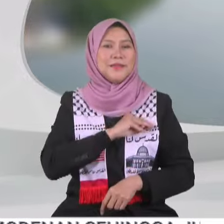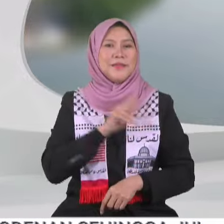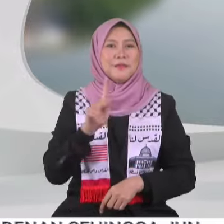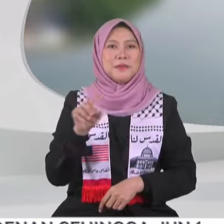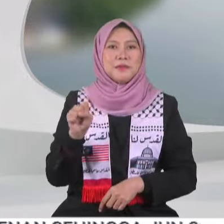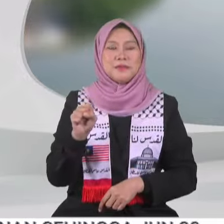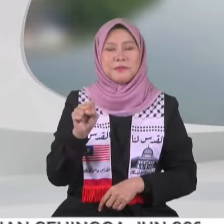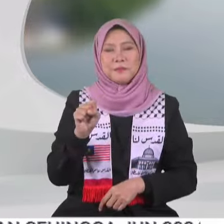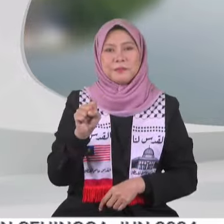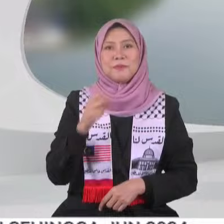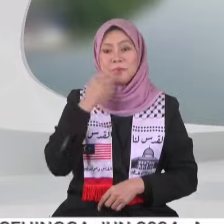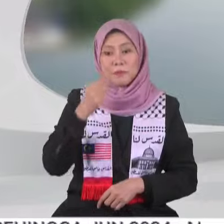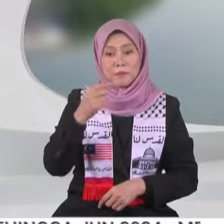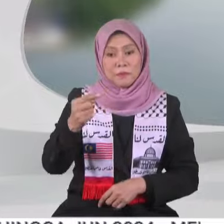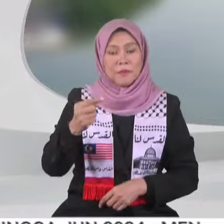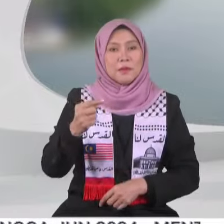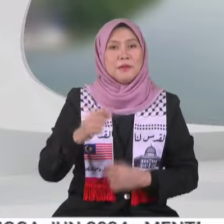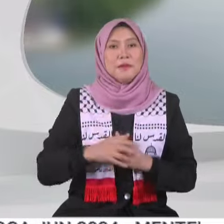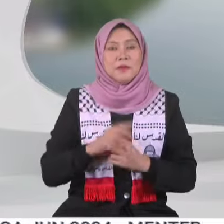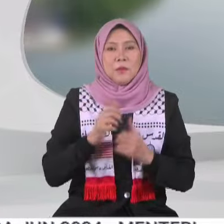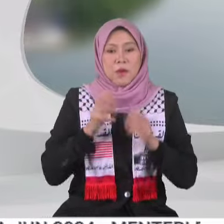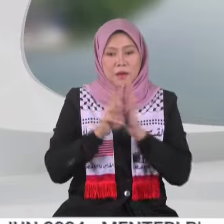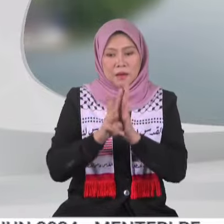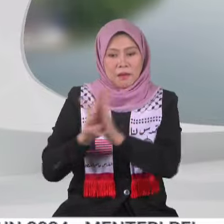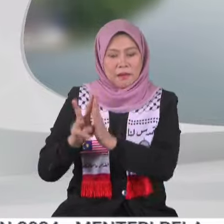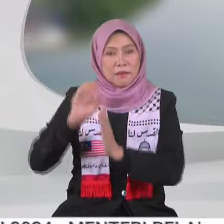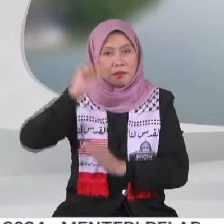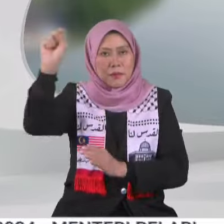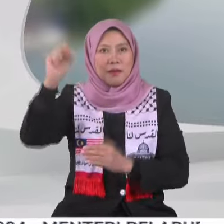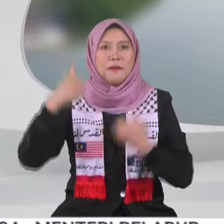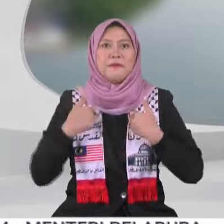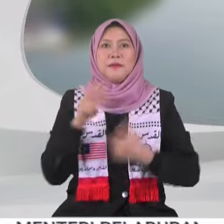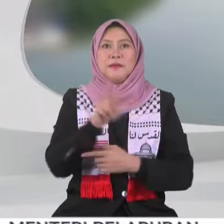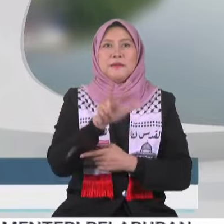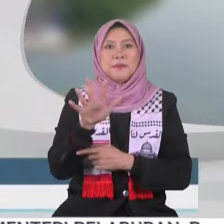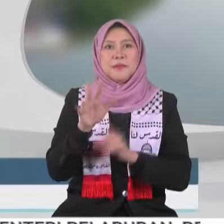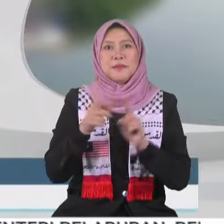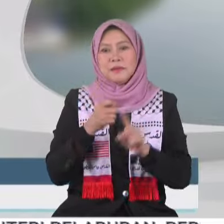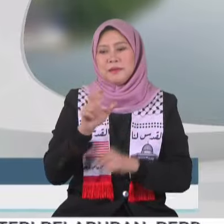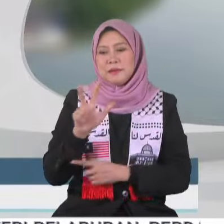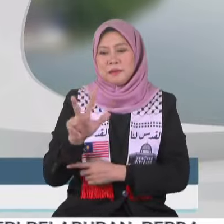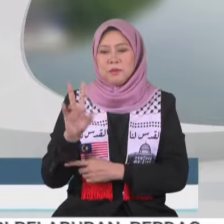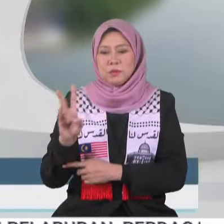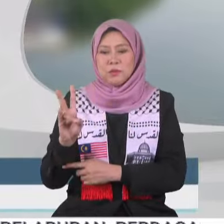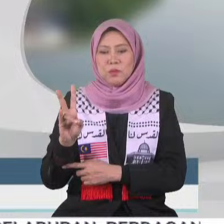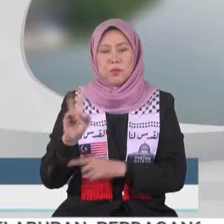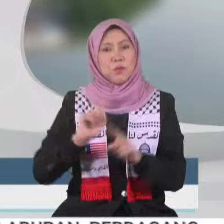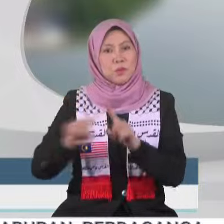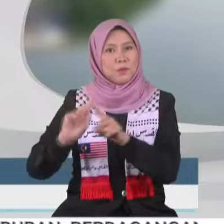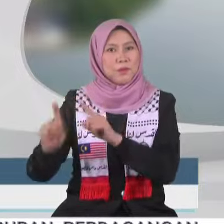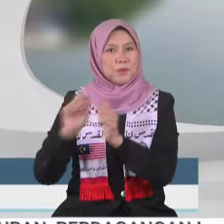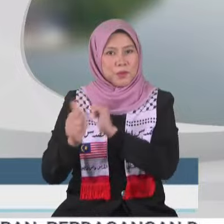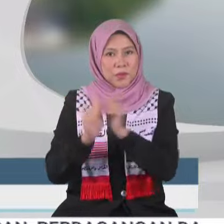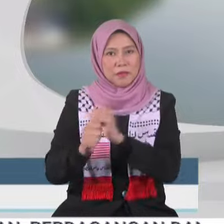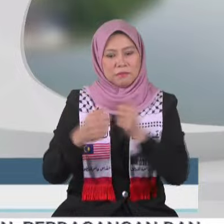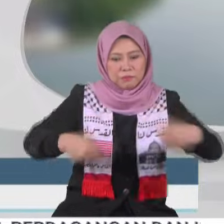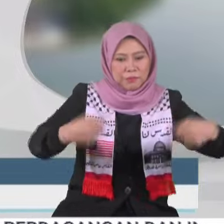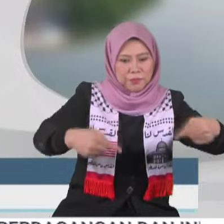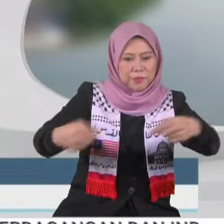Dato' Elron Angin berkata kontingen Sabah menyertai 35 daripada 37 jenis sukan